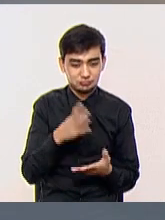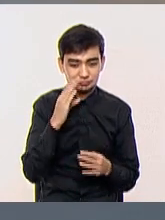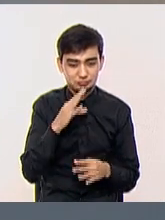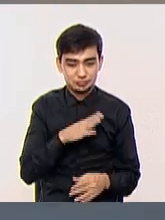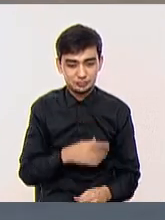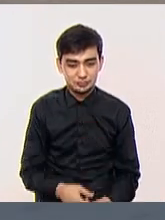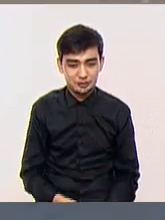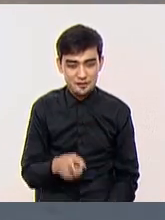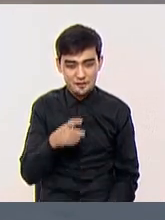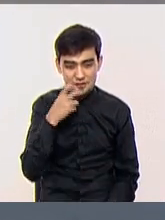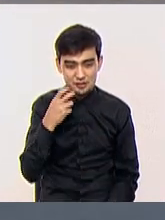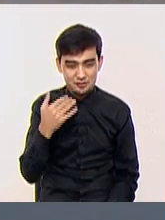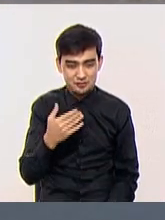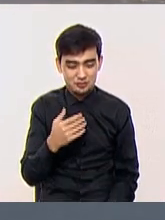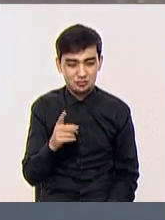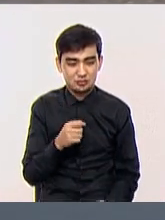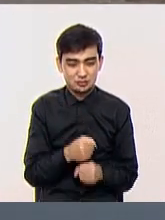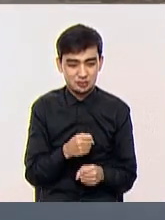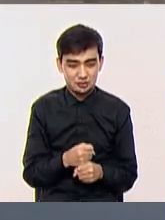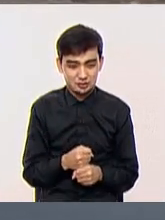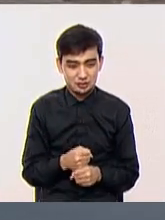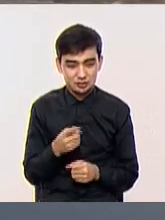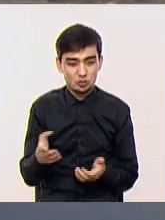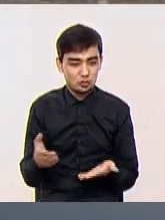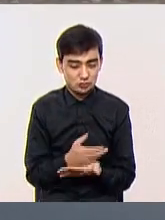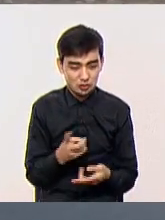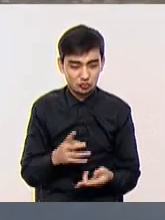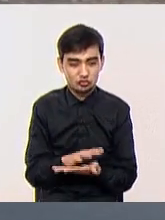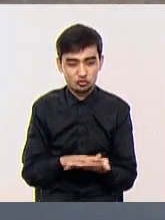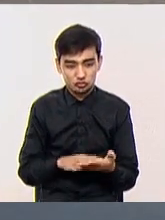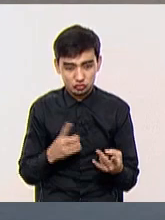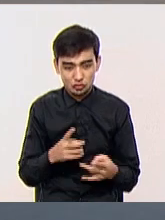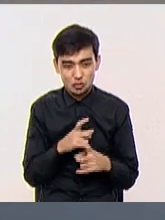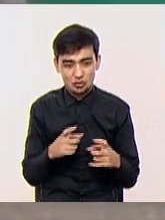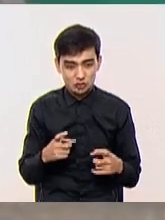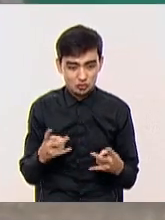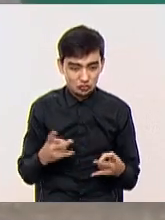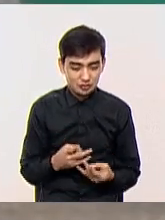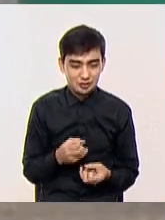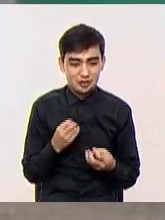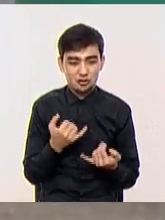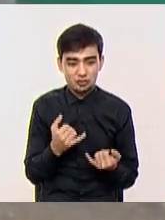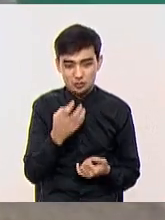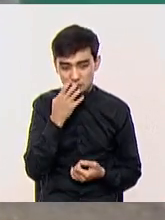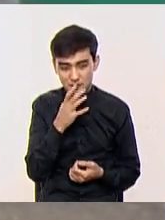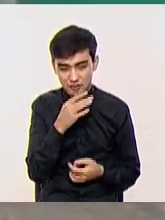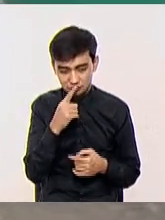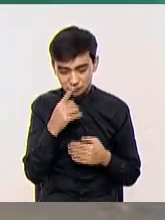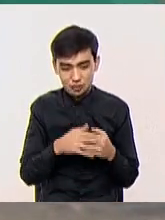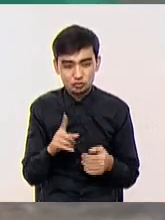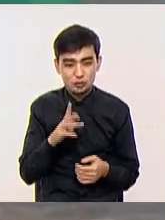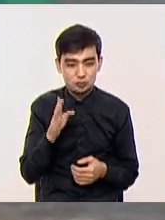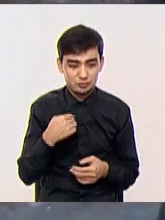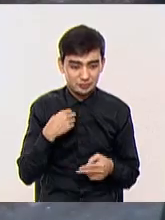сасып жатқан табиғатты құртады ғой, енді дұрыс қой. Енді оны алу керек, тазалау керек, адам жалдау керек шығар. Енді қазір енді күн жылы, алдағы уақытта не